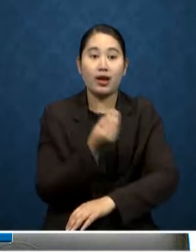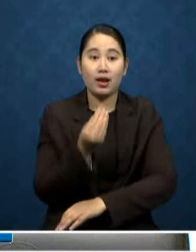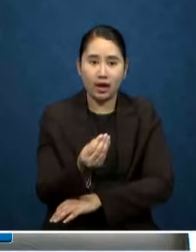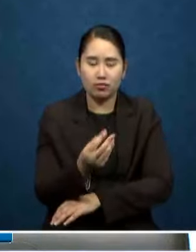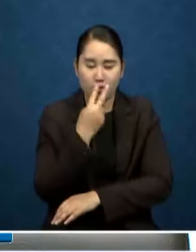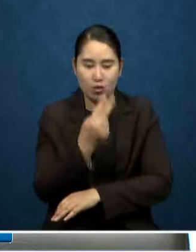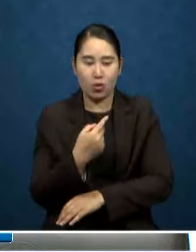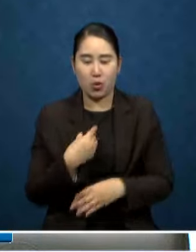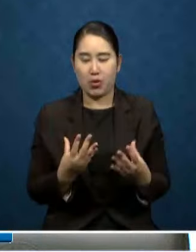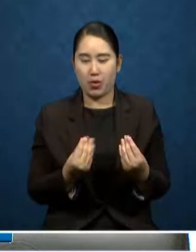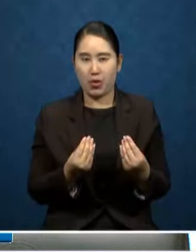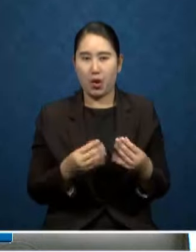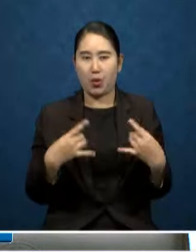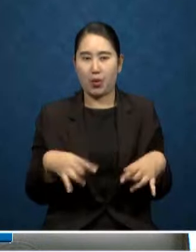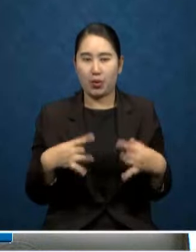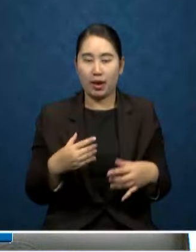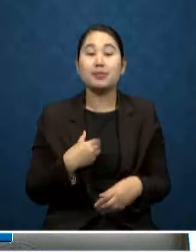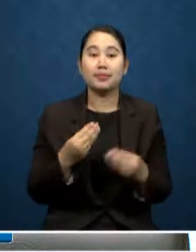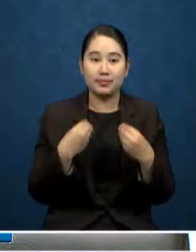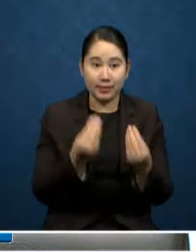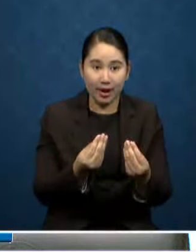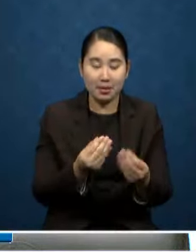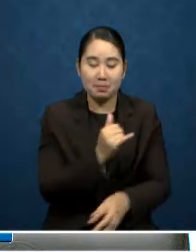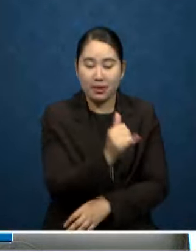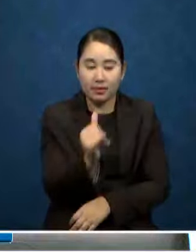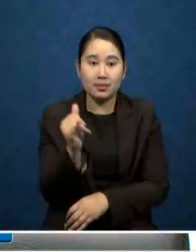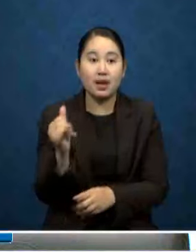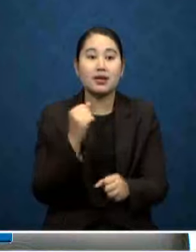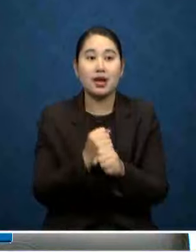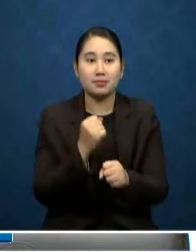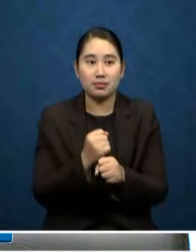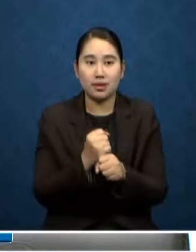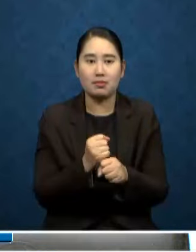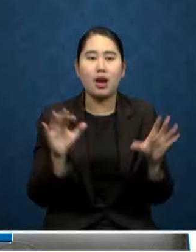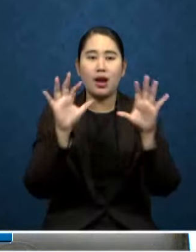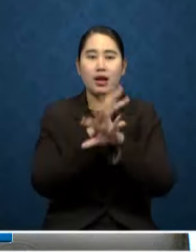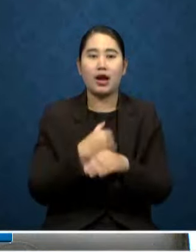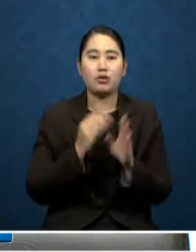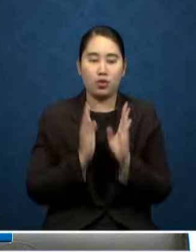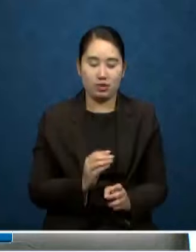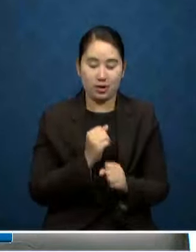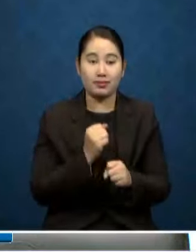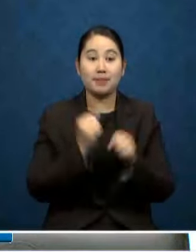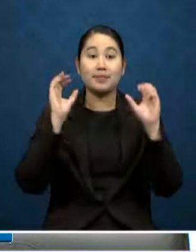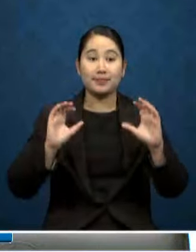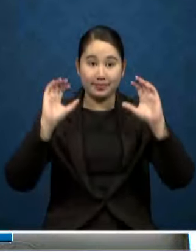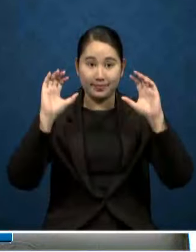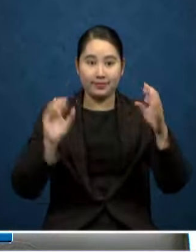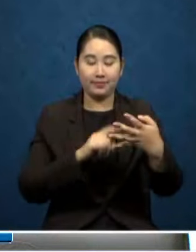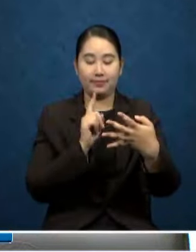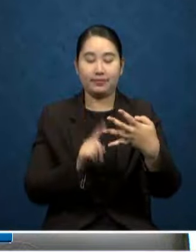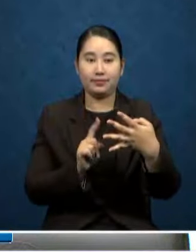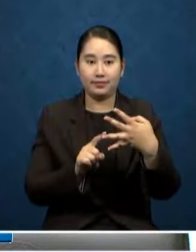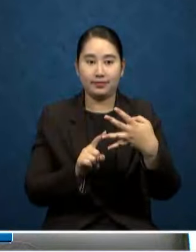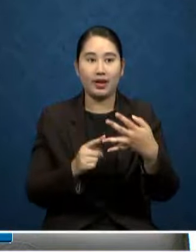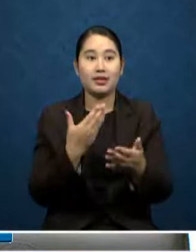ความเสี่ยงภัยสูงและออกปฏิบัติหน้าที่เยี่ยงพนักงานของรัฐนะครับข้อ3ค่